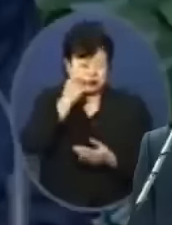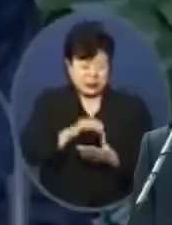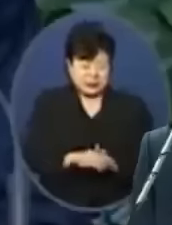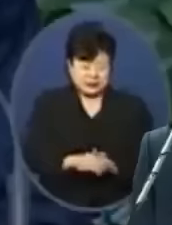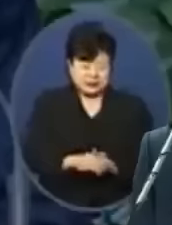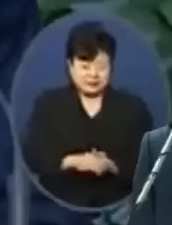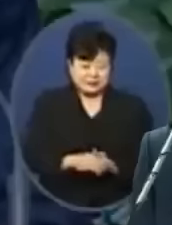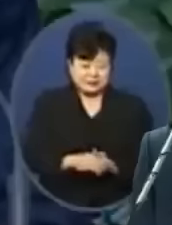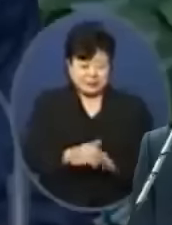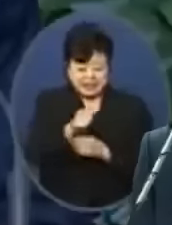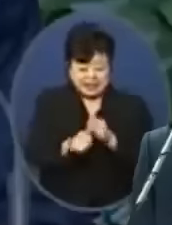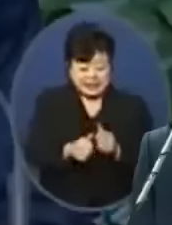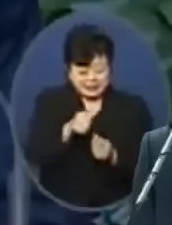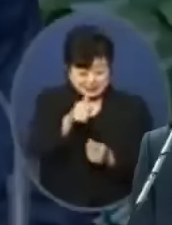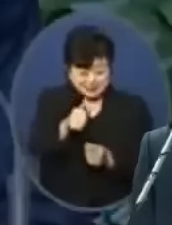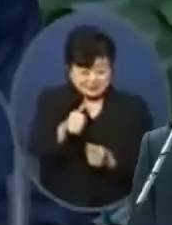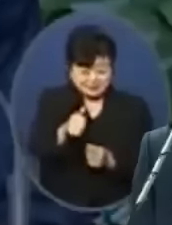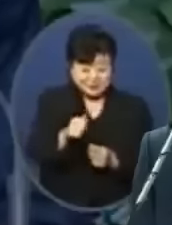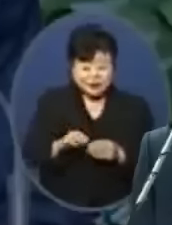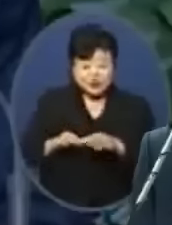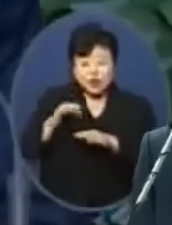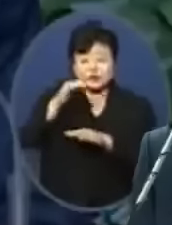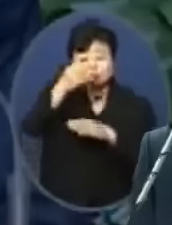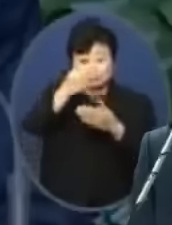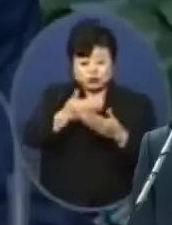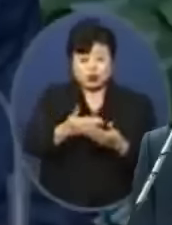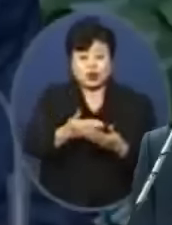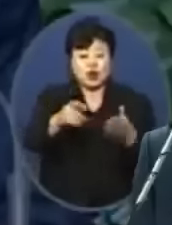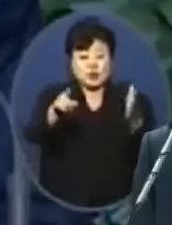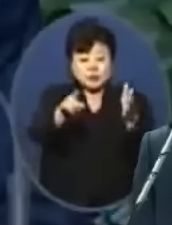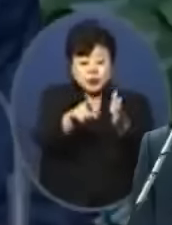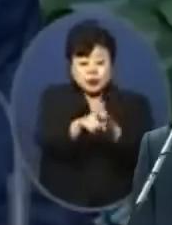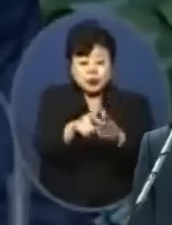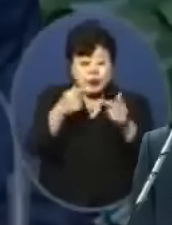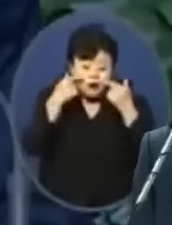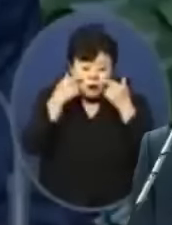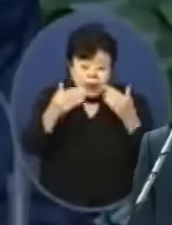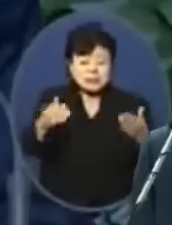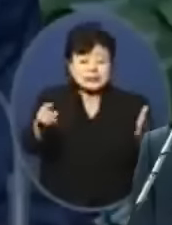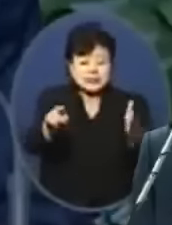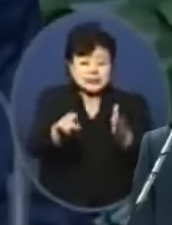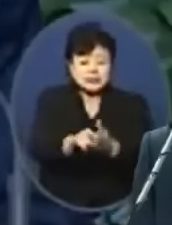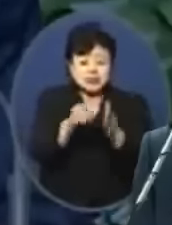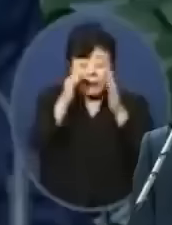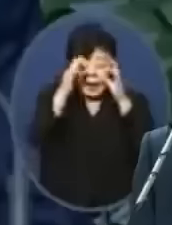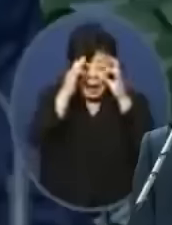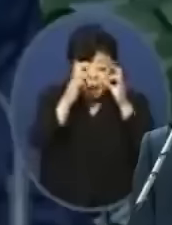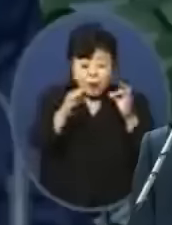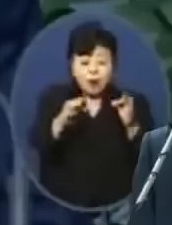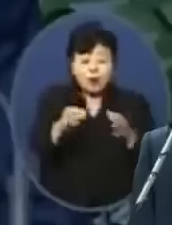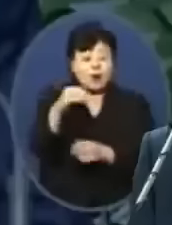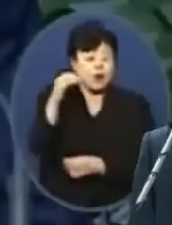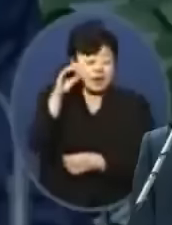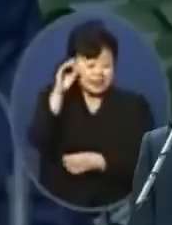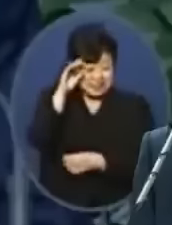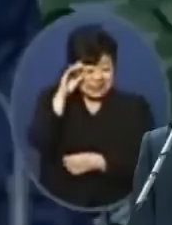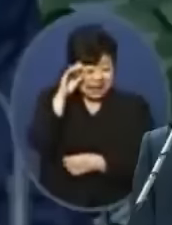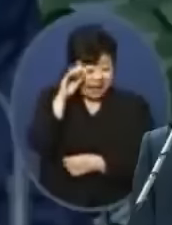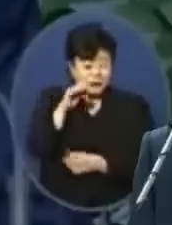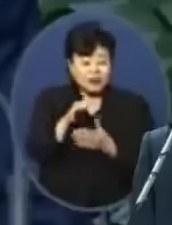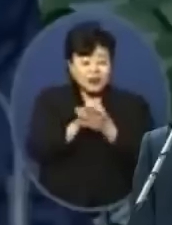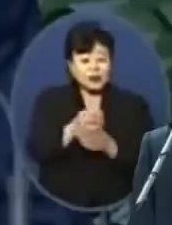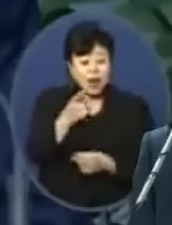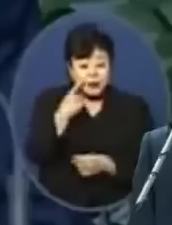겁니다. 하나님이 넘치도록 주실 것이라는 것을 확실히 바라보고 기대하고